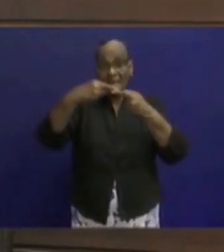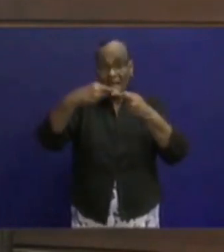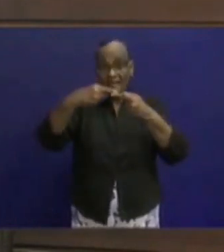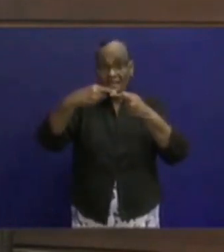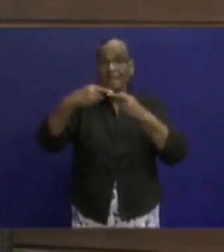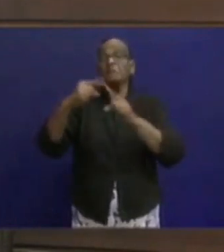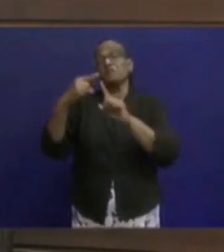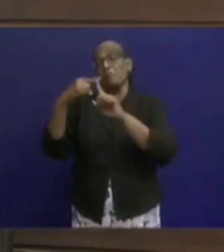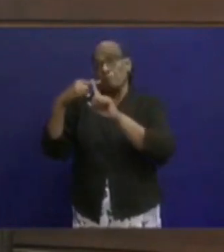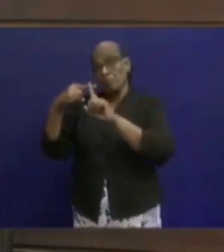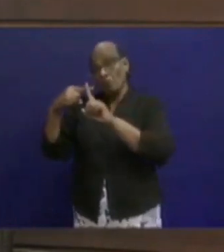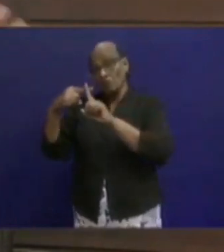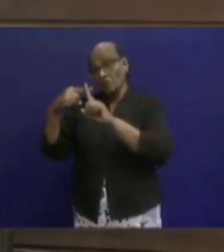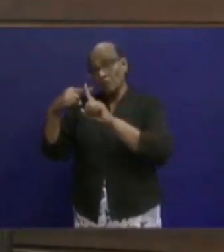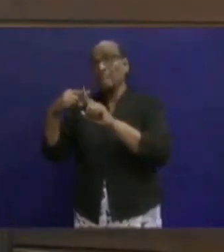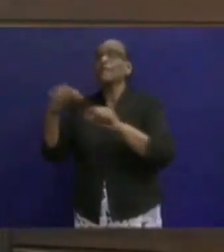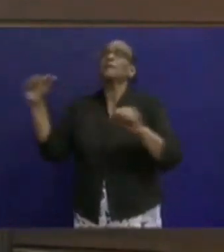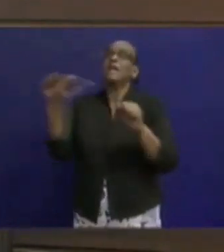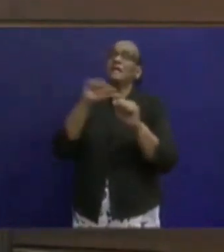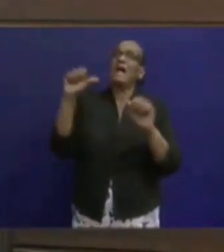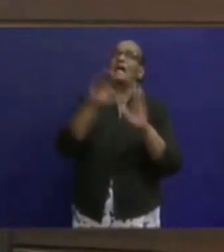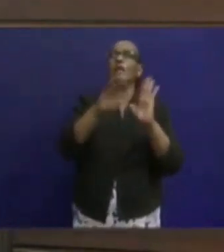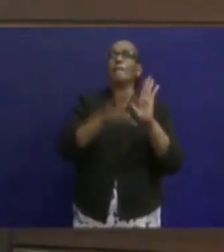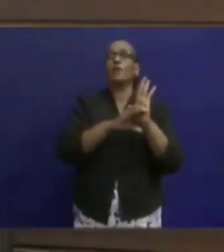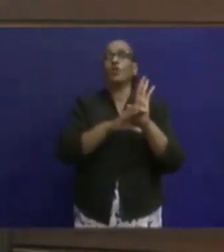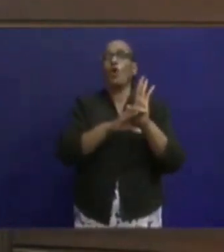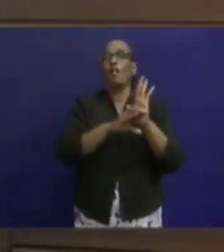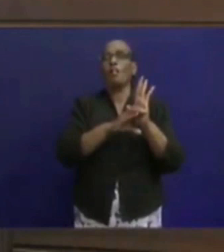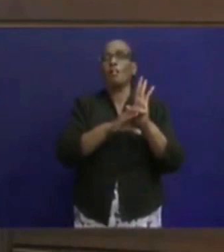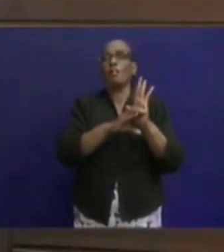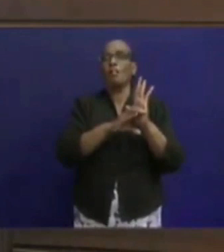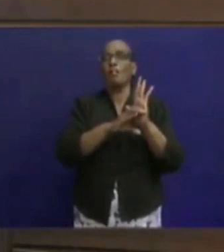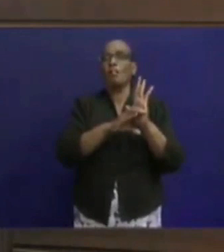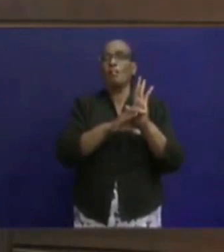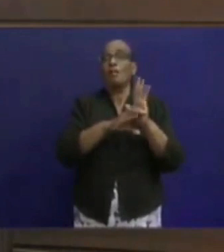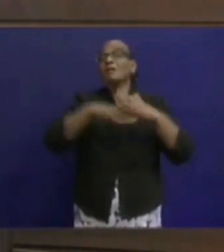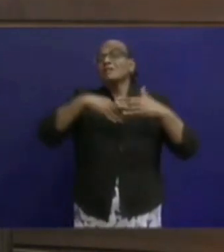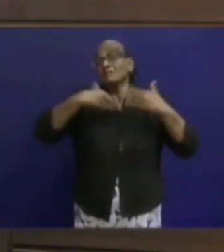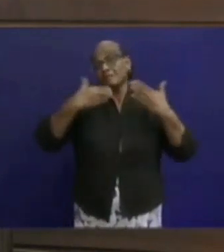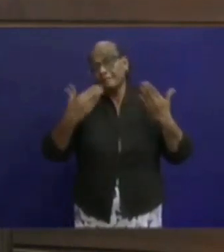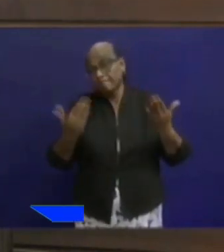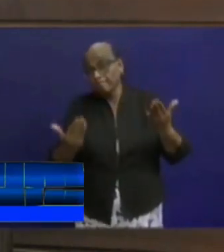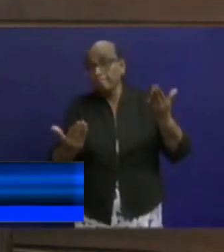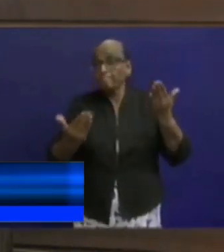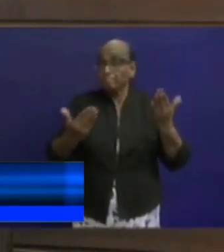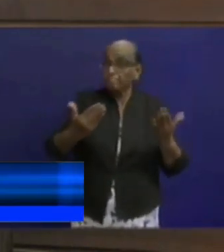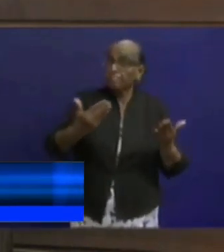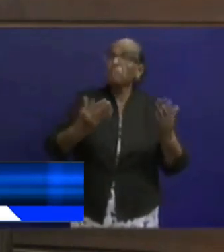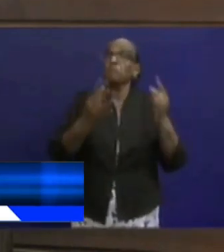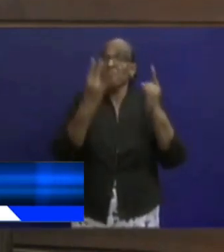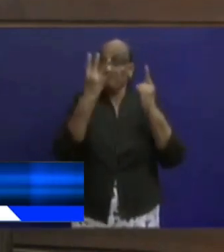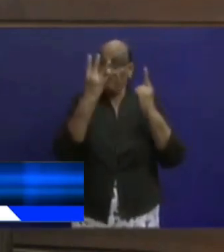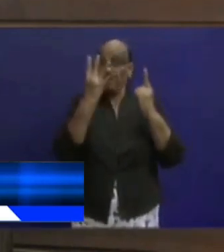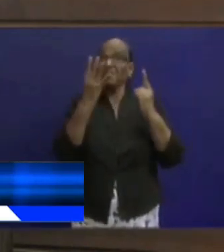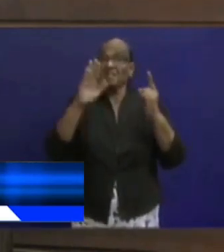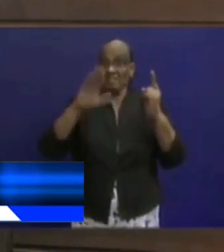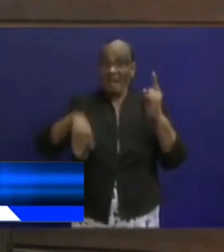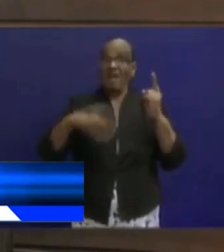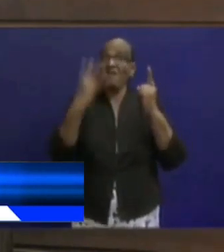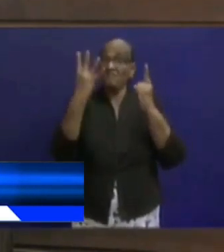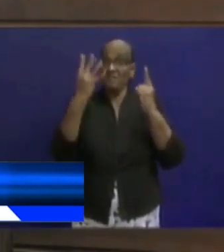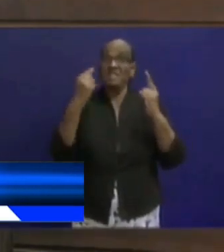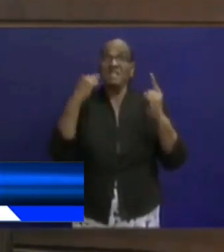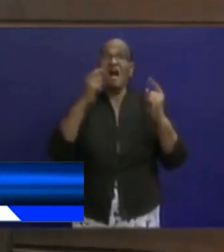positief wordt bevonden, want dan komt er een ander protocol in werking. Zal u dus dan in principe na 14 dagen,